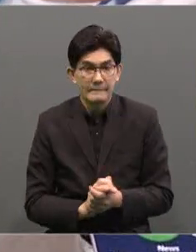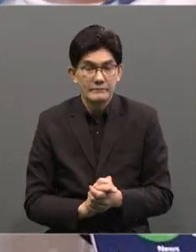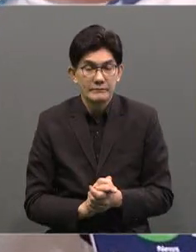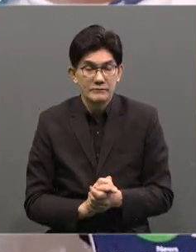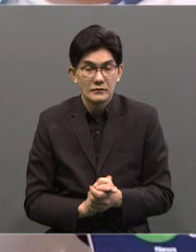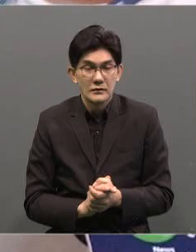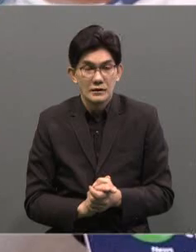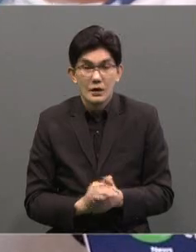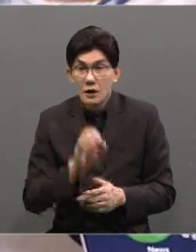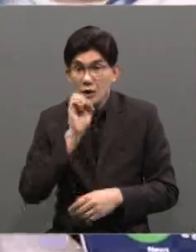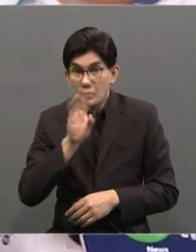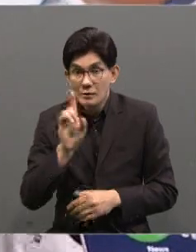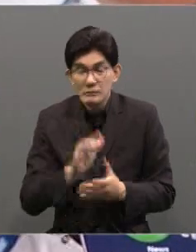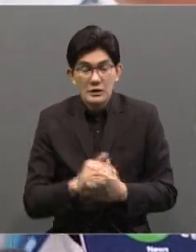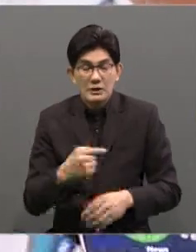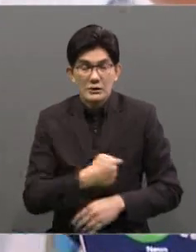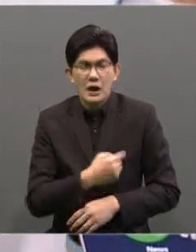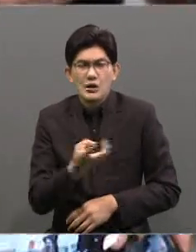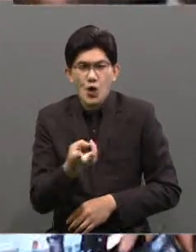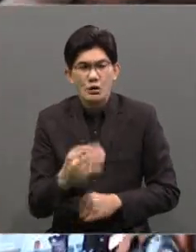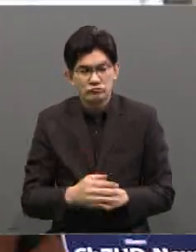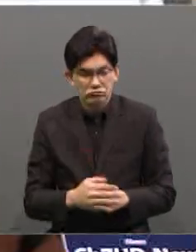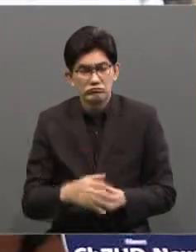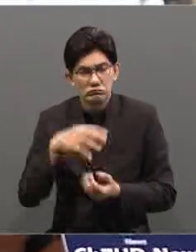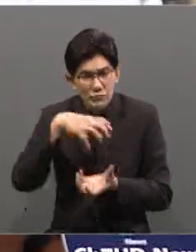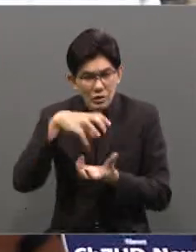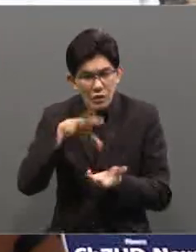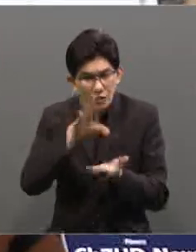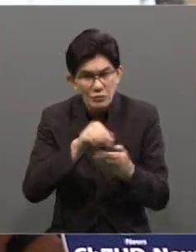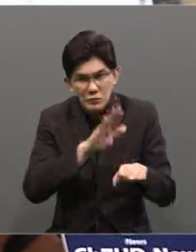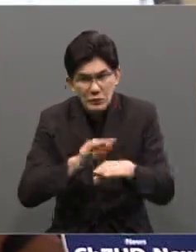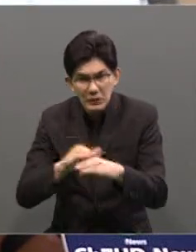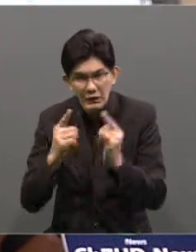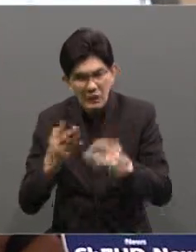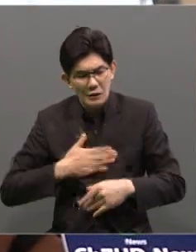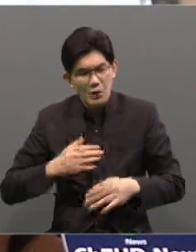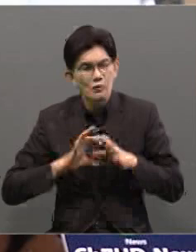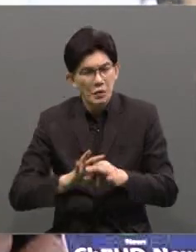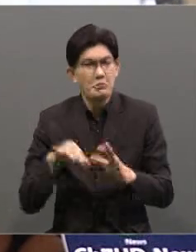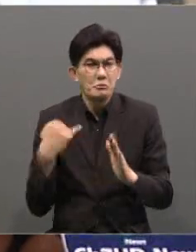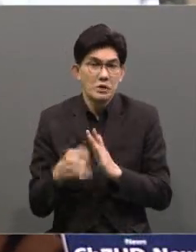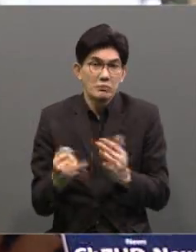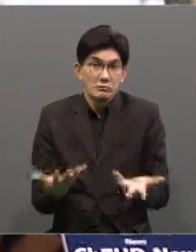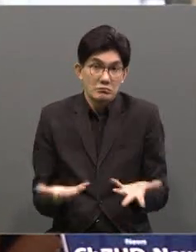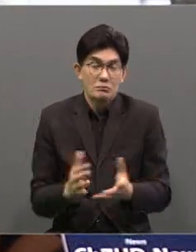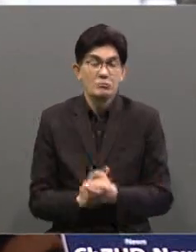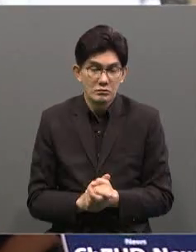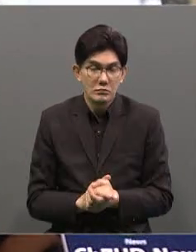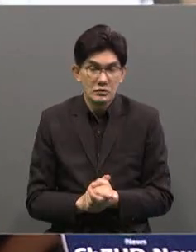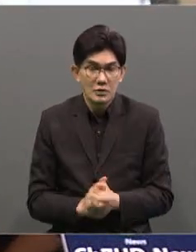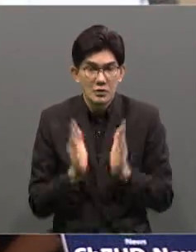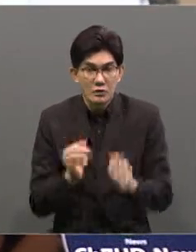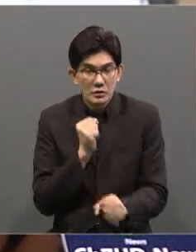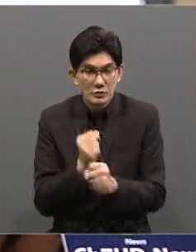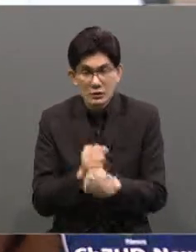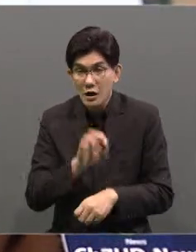ไว้ว่าคุณเส้นด้ายบอกว่าน้อยใจอ่ะอุตส่าห์ออกมาให้ข้อมูลอุทาหรณ์แท้ๆกลายเป็นต้องมาพัวพันกับคดีคุณผู้ชมฟังดูนะเจ้าหน้าที่เขา